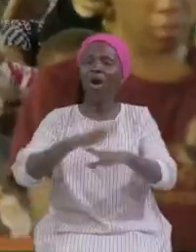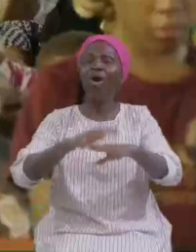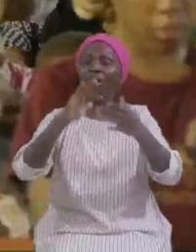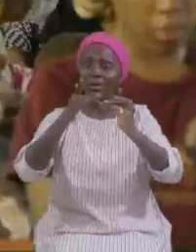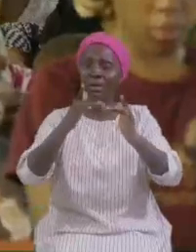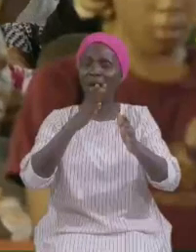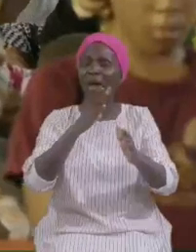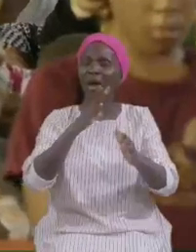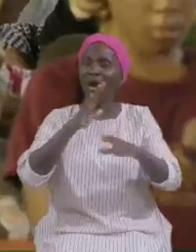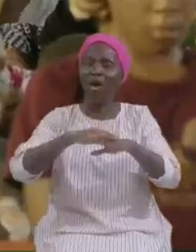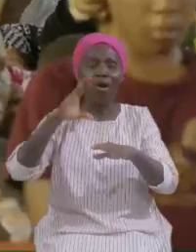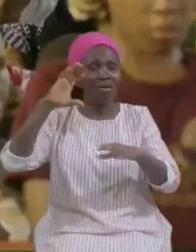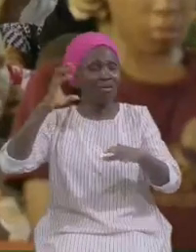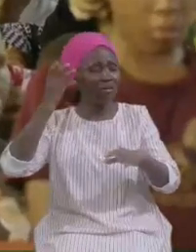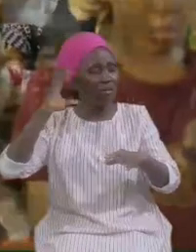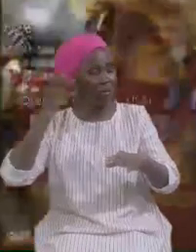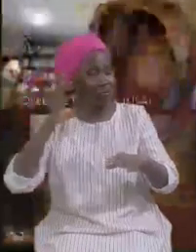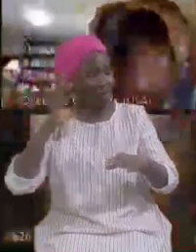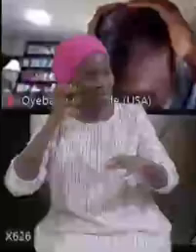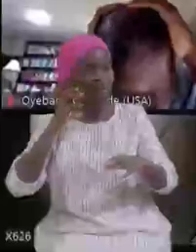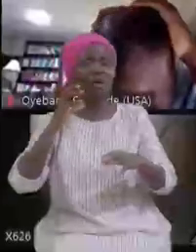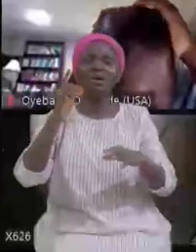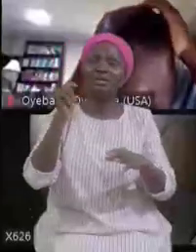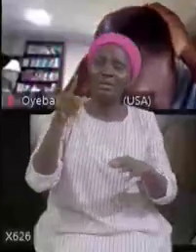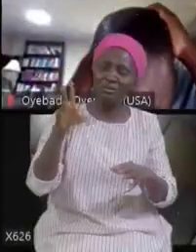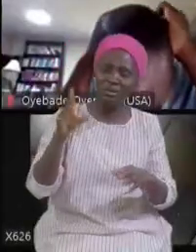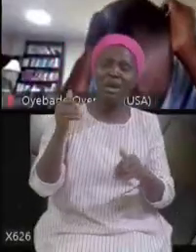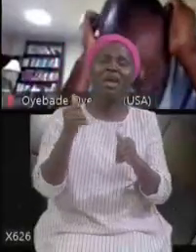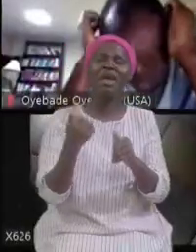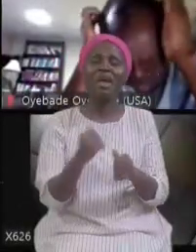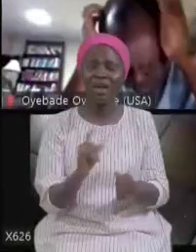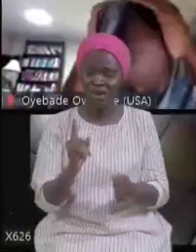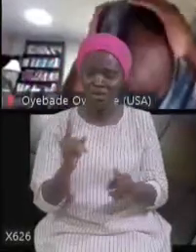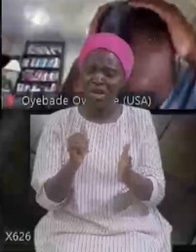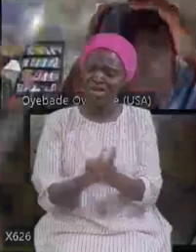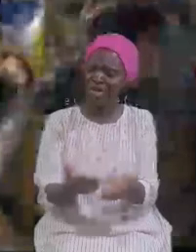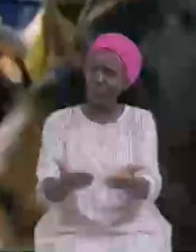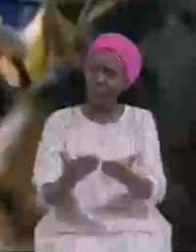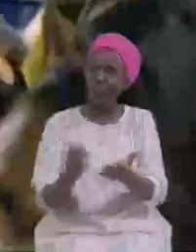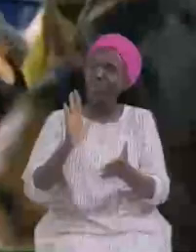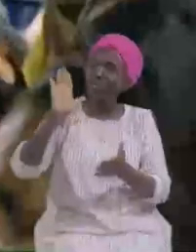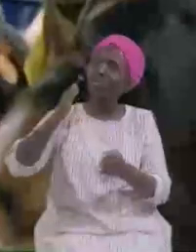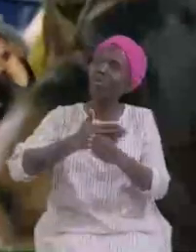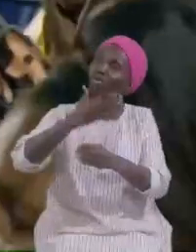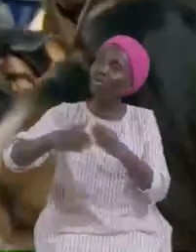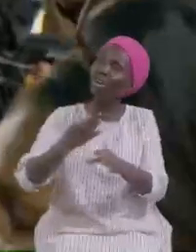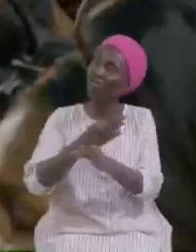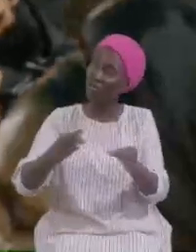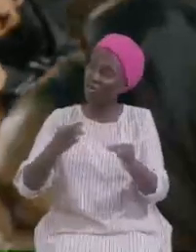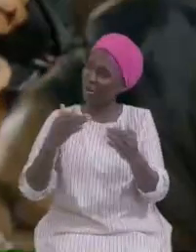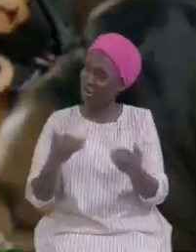en ligne, à la radio, à la télévision, partout et qui veulent ta libération